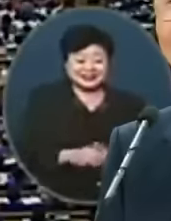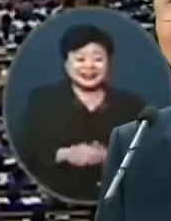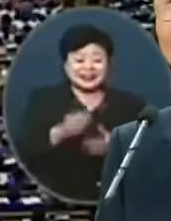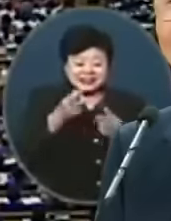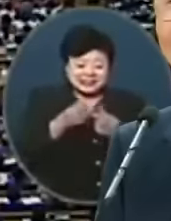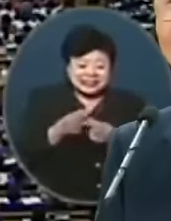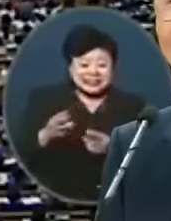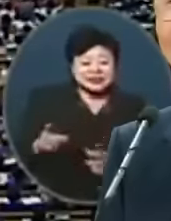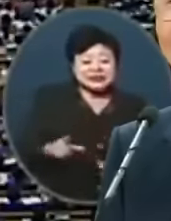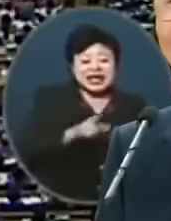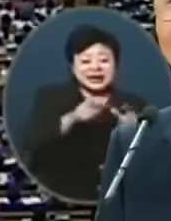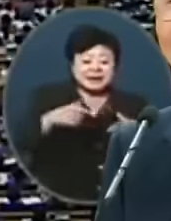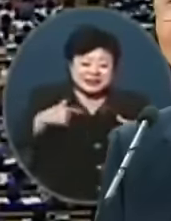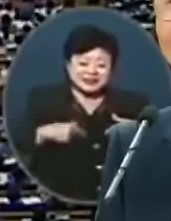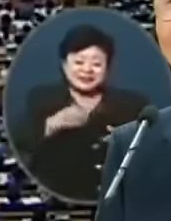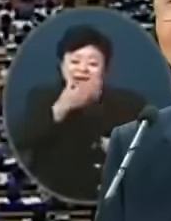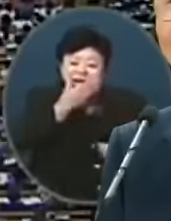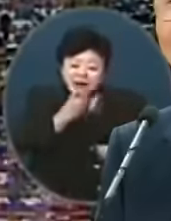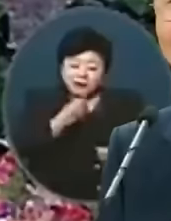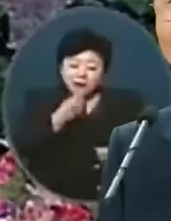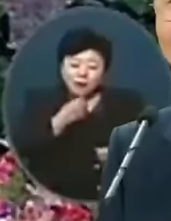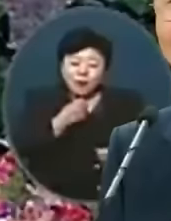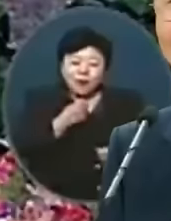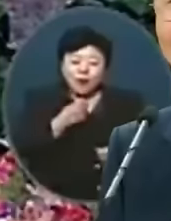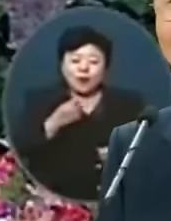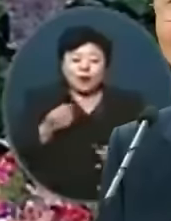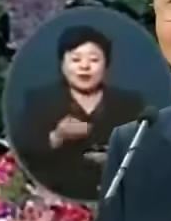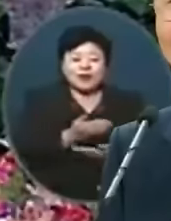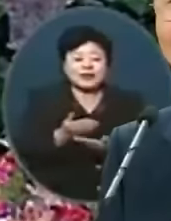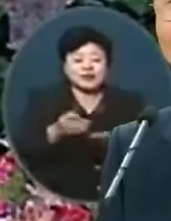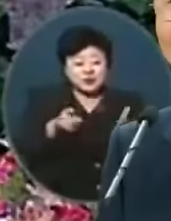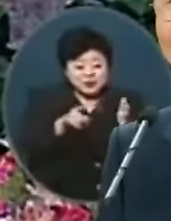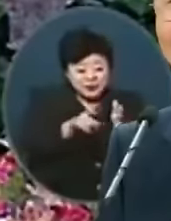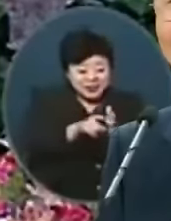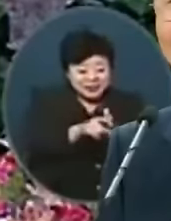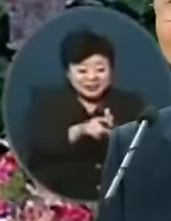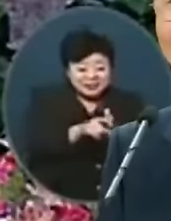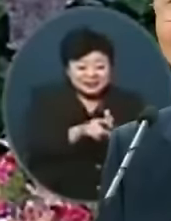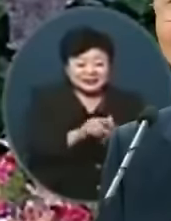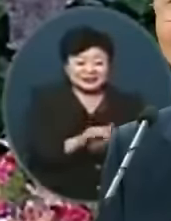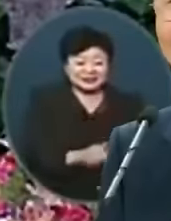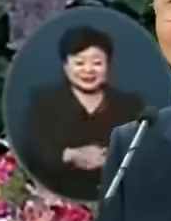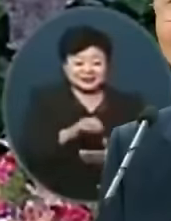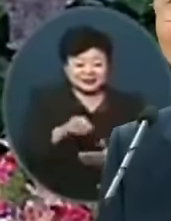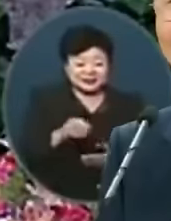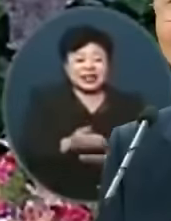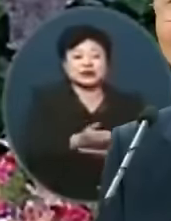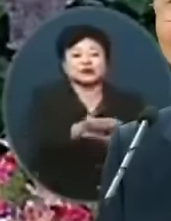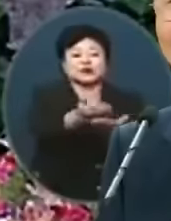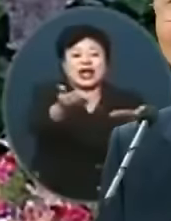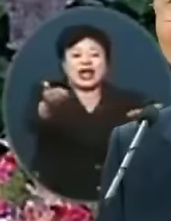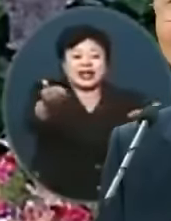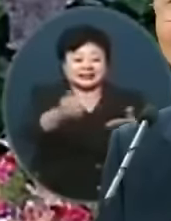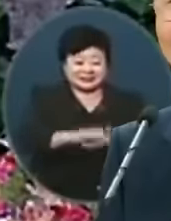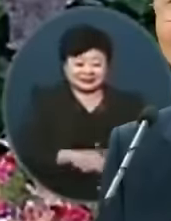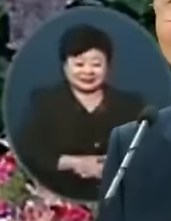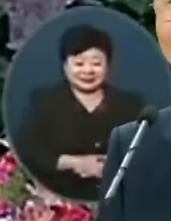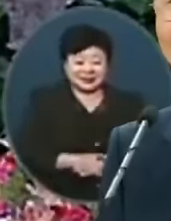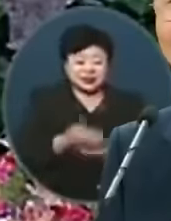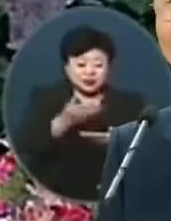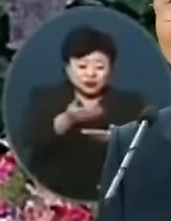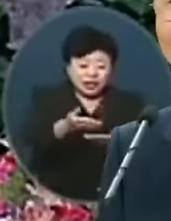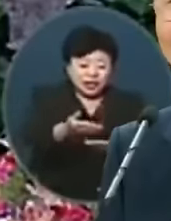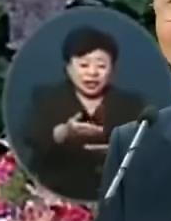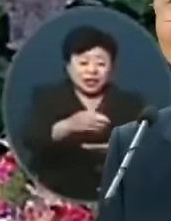셋째로 삶의 기쁨과 행복을 얻기 위해서는 기쁨과 행복을 이웃과 나누어야 되는 것입니다. 주라